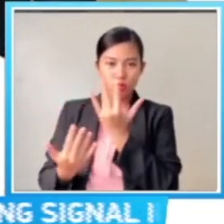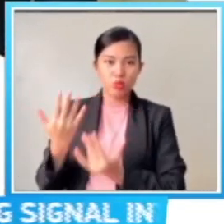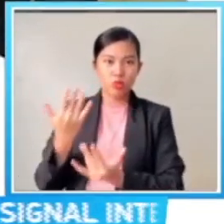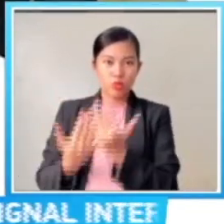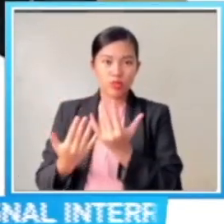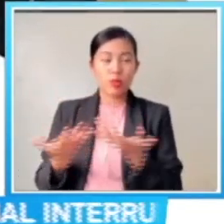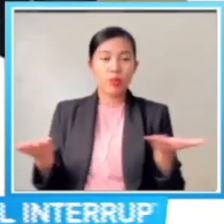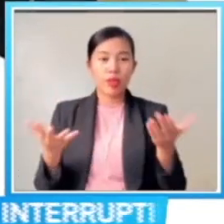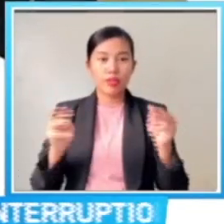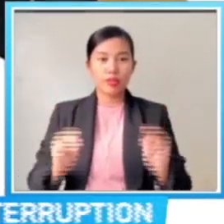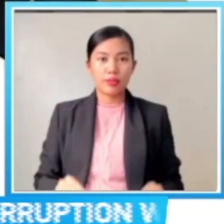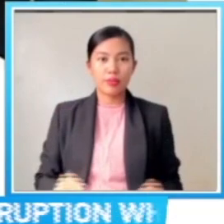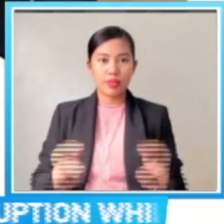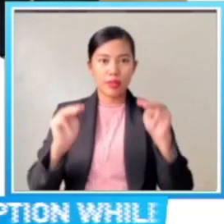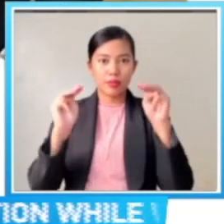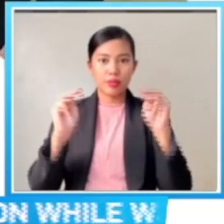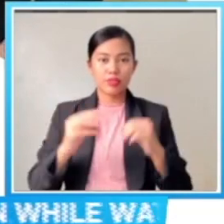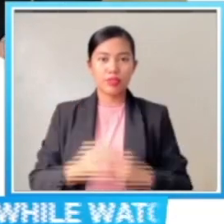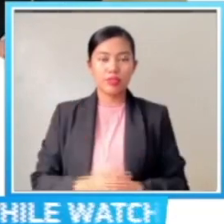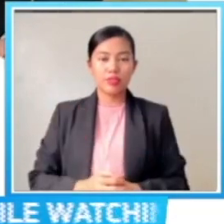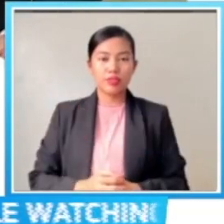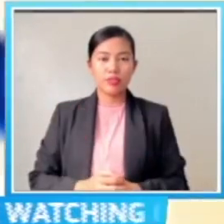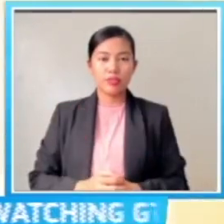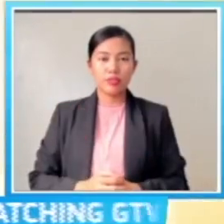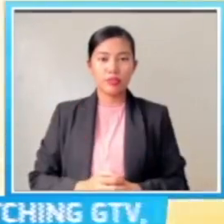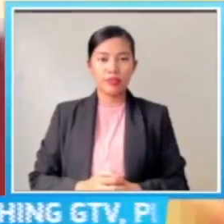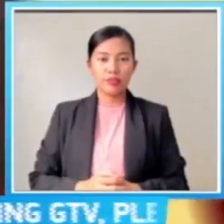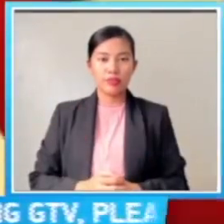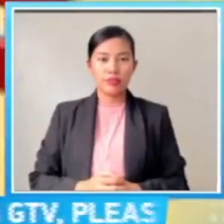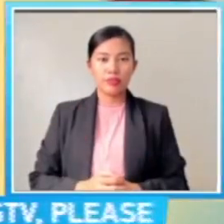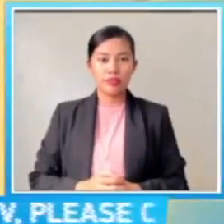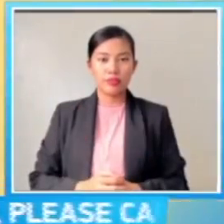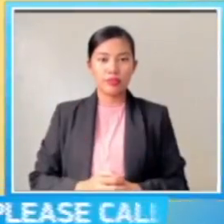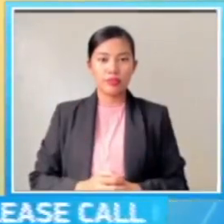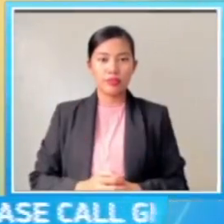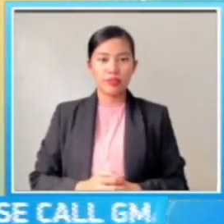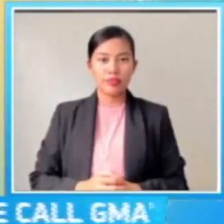bodega. Balita hatid ni James Agustin.